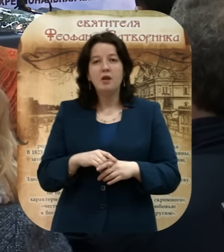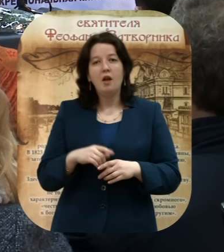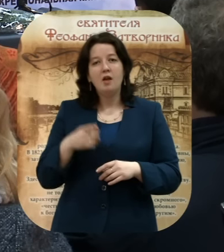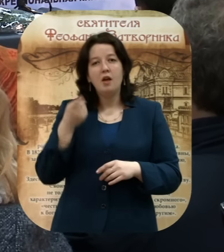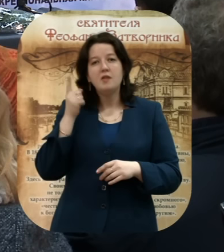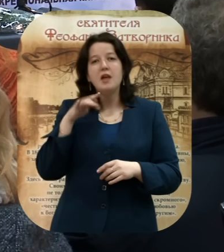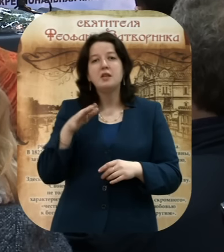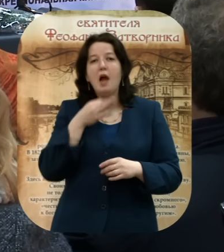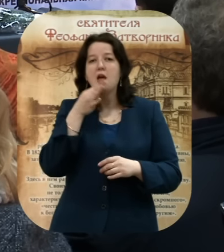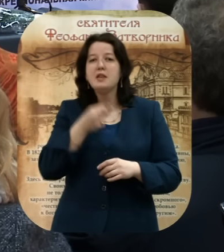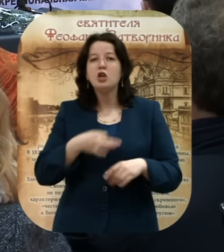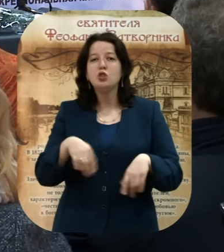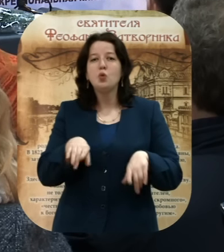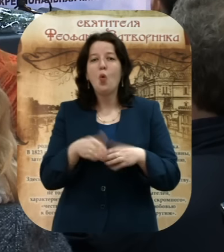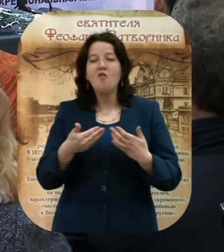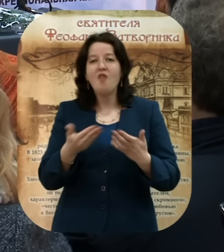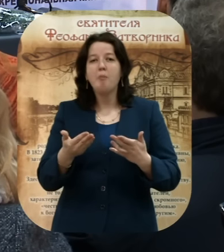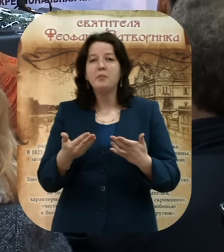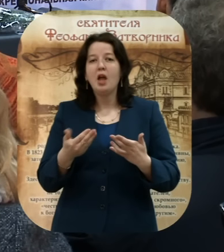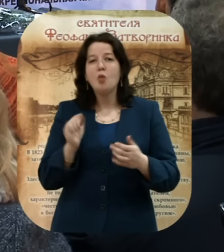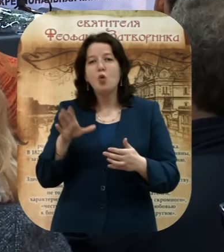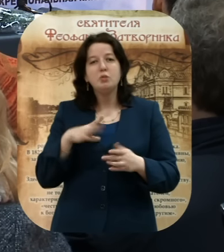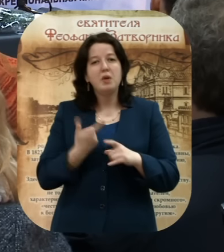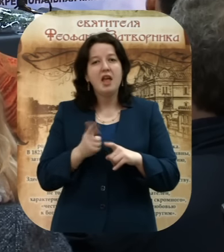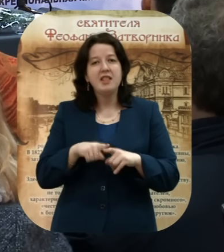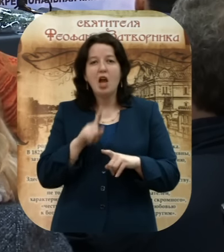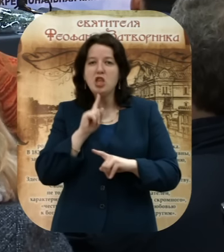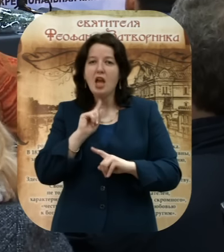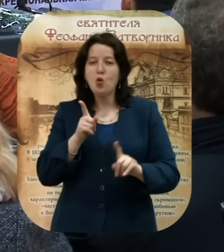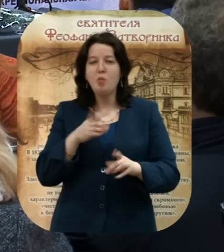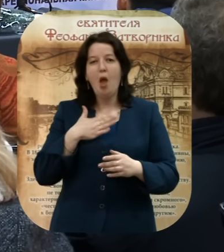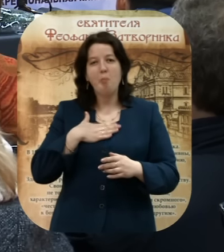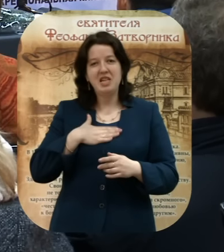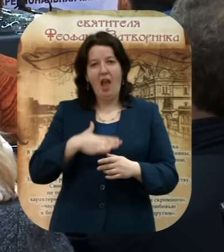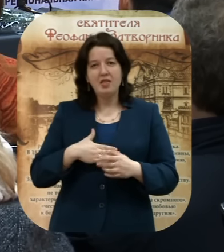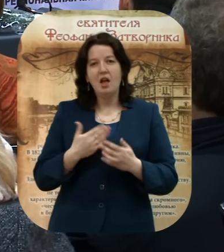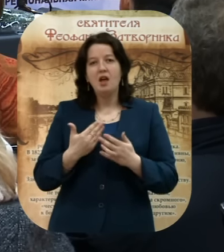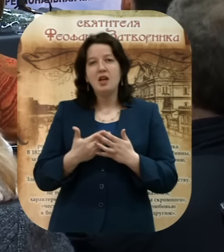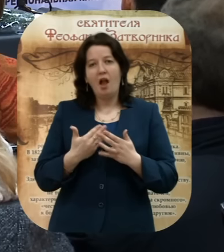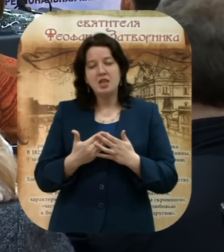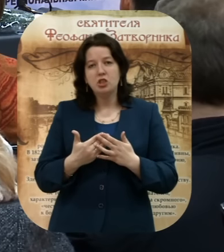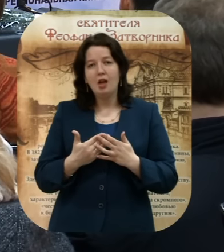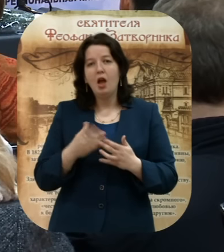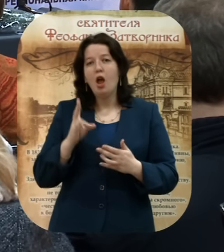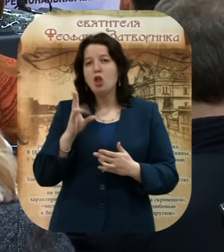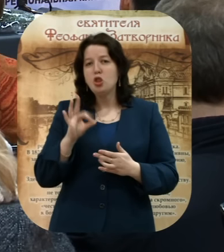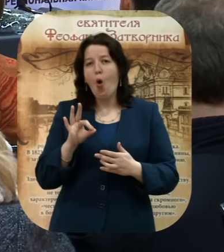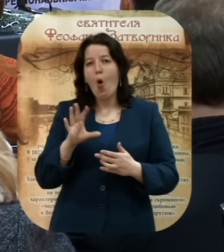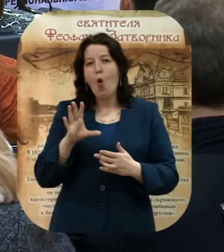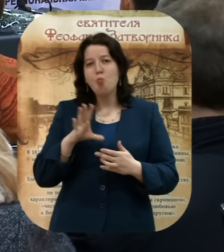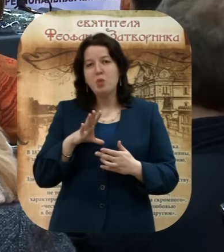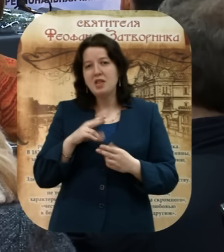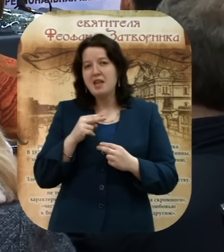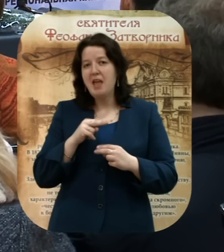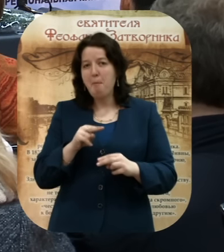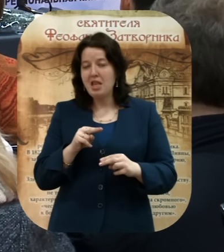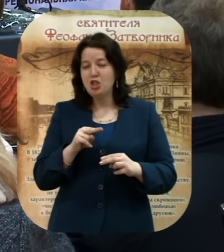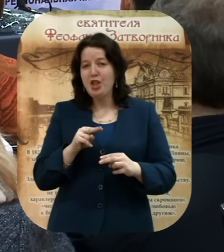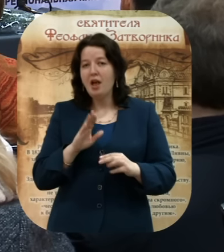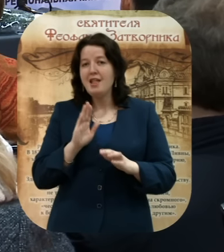Знаете, скажу вам, ну вот, может быть, это не особенно приятно, конечно, но это было замечено